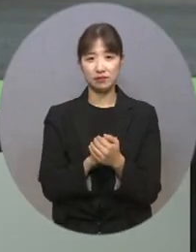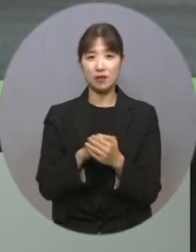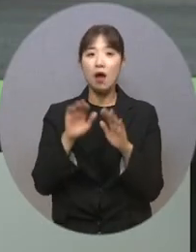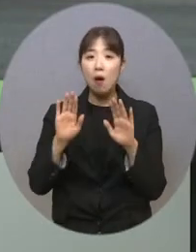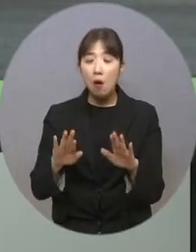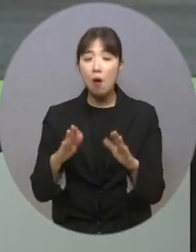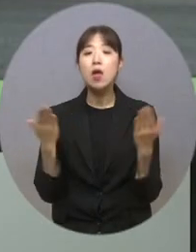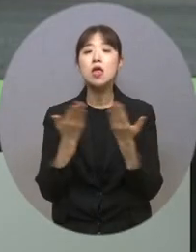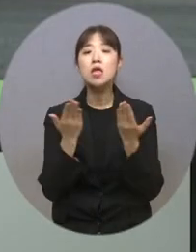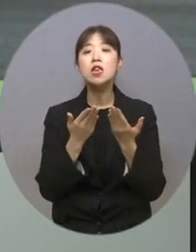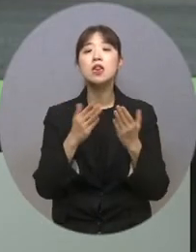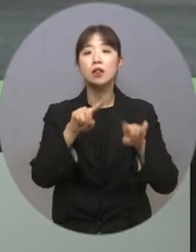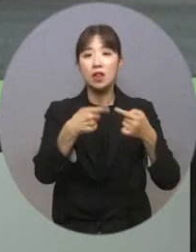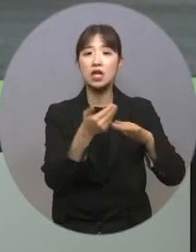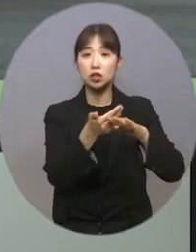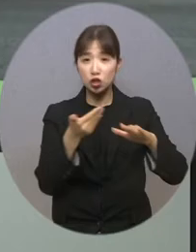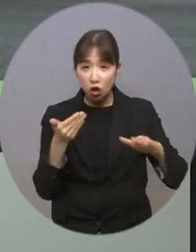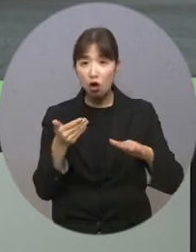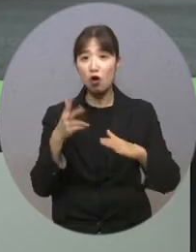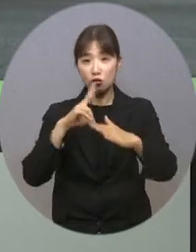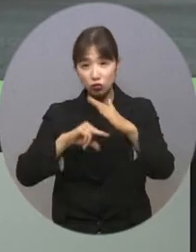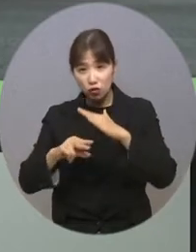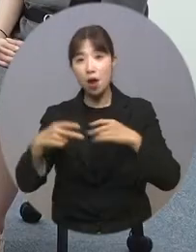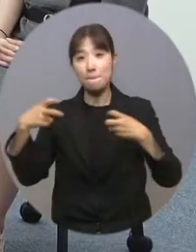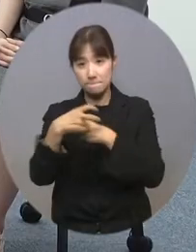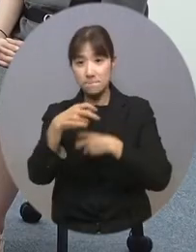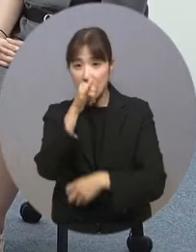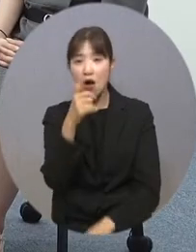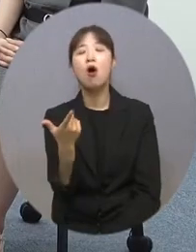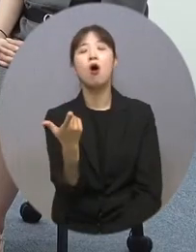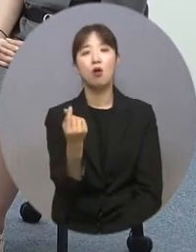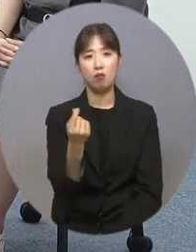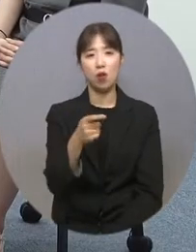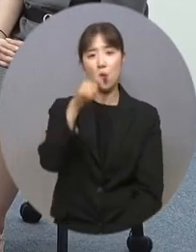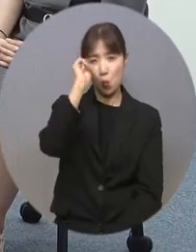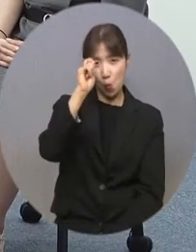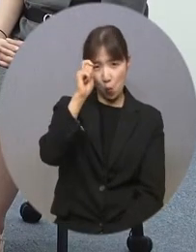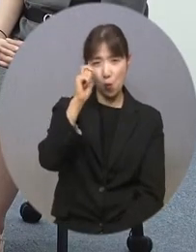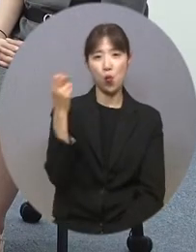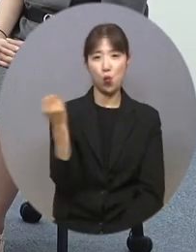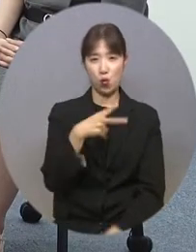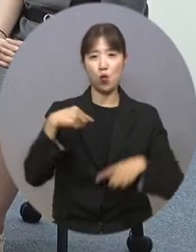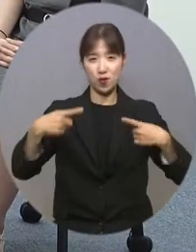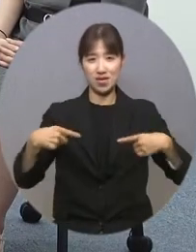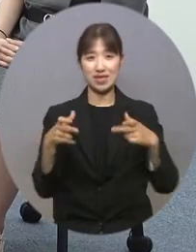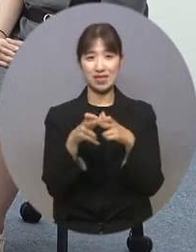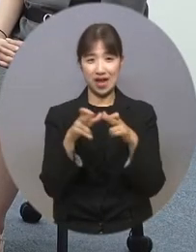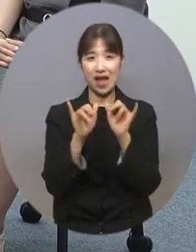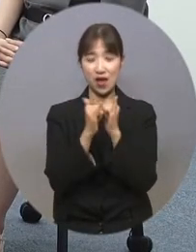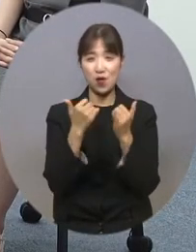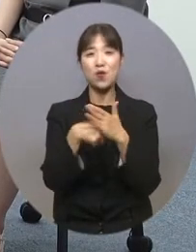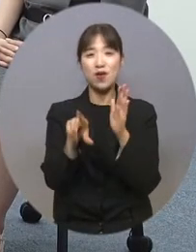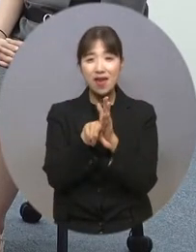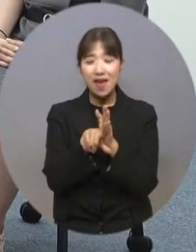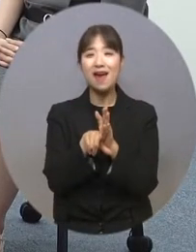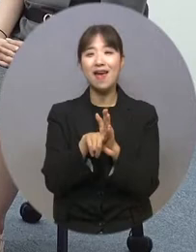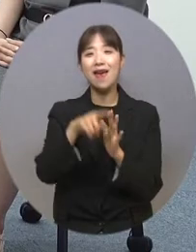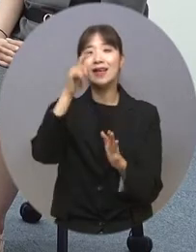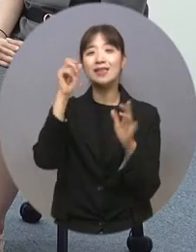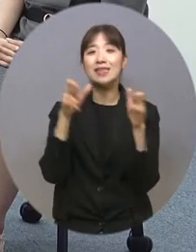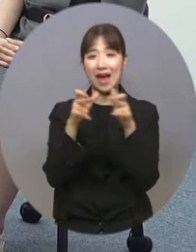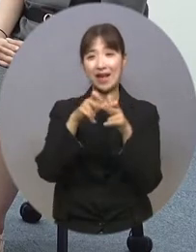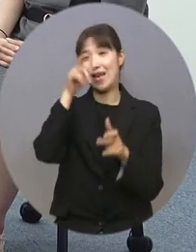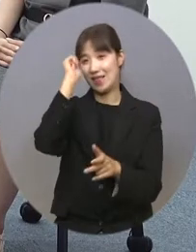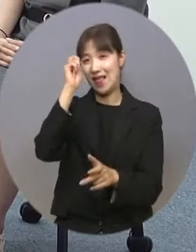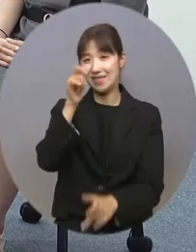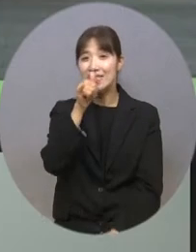하기에는 전에는 대중교통을 다 이용해 하셨을 거에요 아 뭐 콜택시 라던가 내던 휠체어 정의인 분들을 위해서는 장애 볼 때 시 얘기가